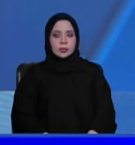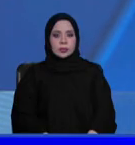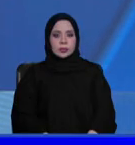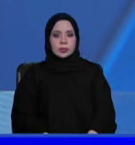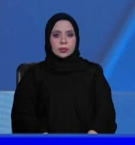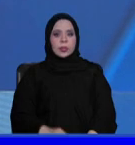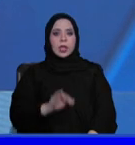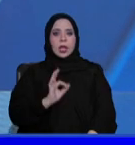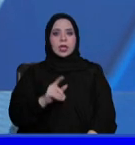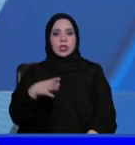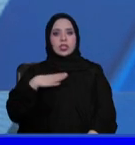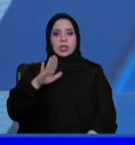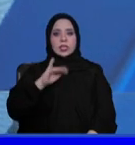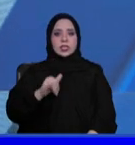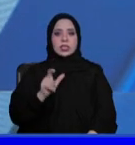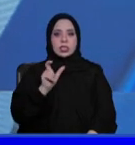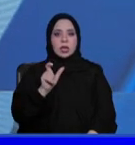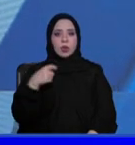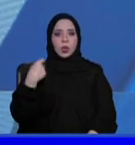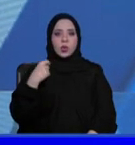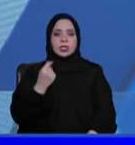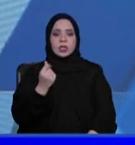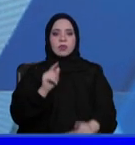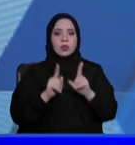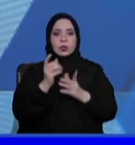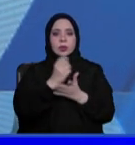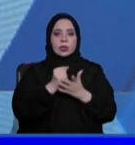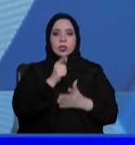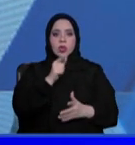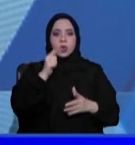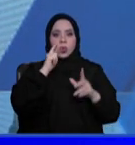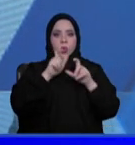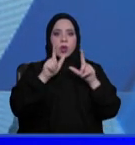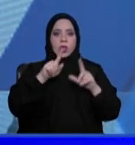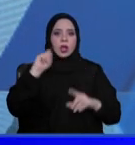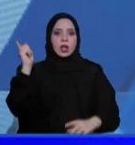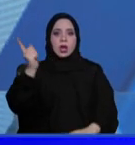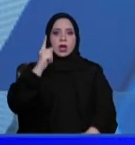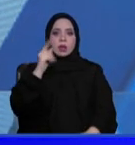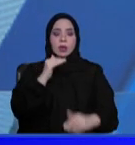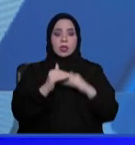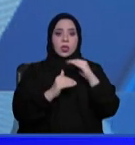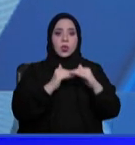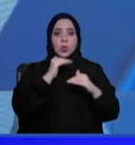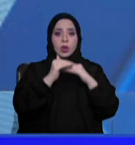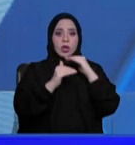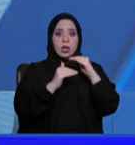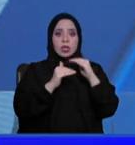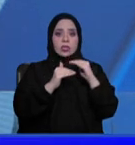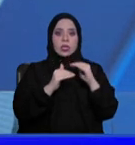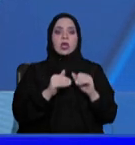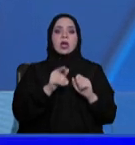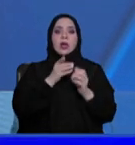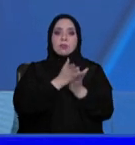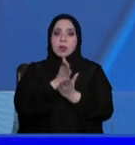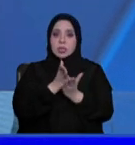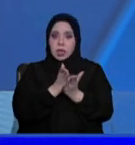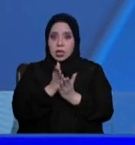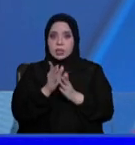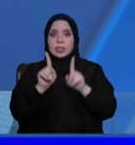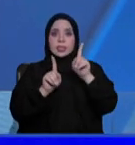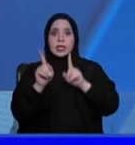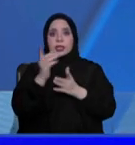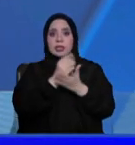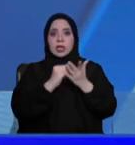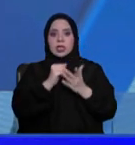هكذا معالي الشيخ سلمان بن خليفه ال خليفه وزير الماليه والاقتصاد الوطني ان ما يشهده العالم من تطورات اثرت على